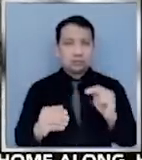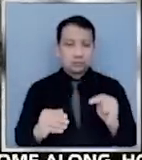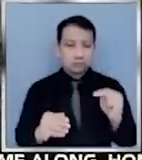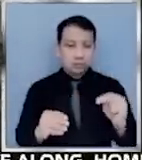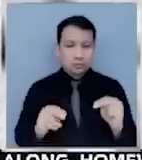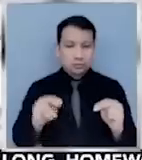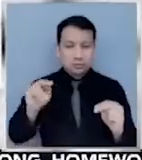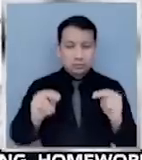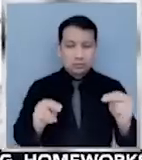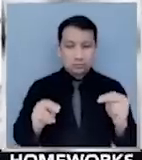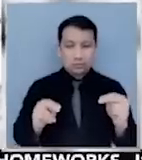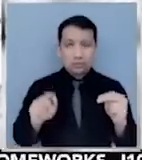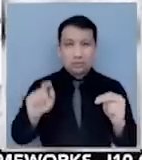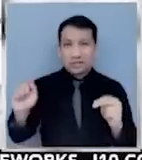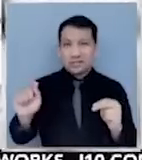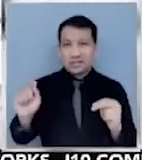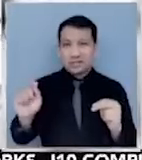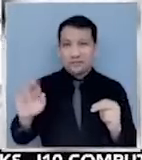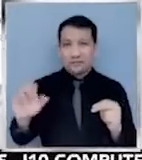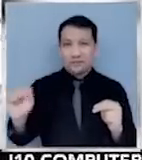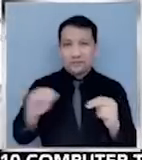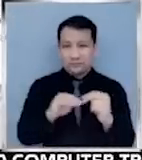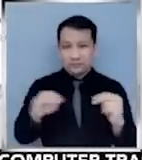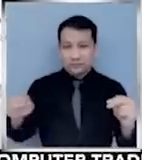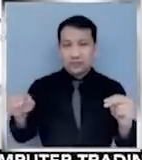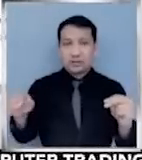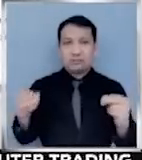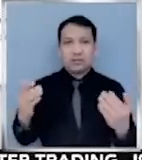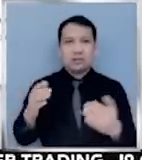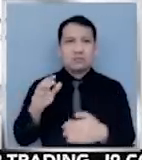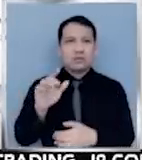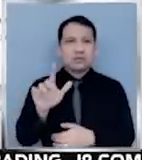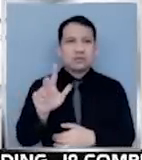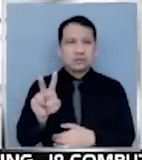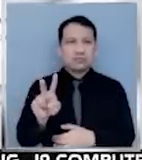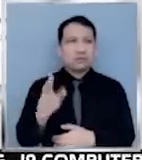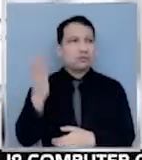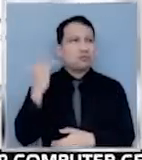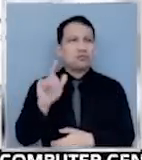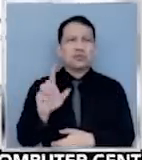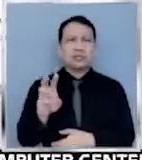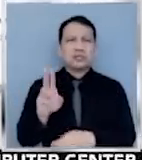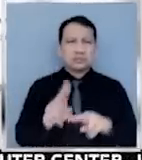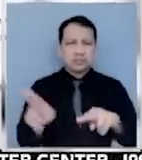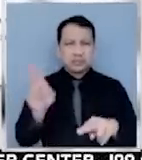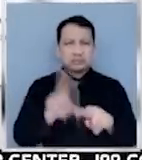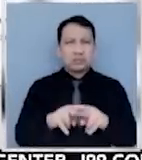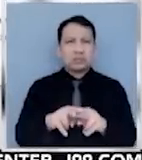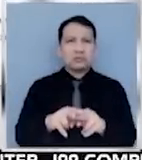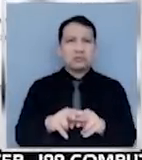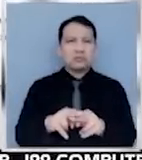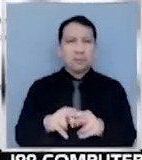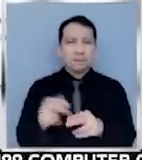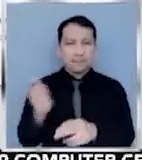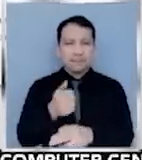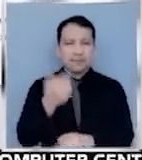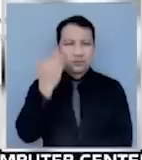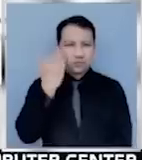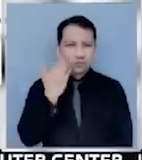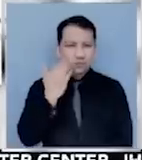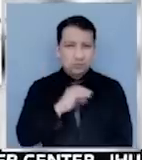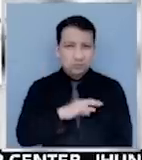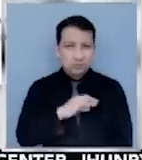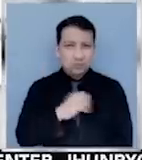Taft Avenue. Noong 2015 pa raw sila huling nagtaas ng pamasahe. Kulang na kulang raw ang kita ng MRT sa buong gastos